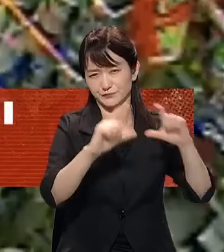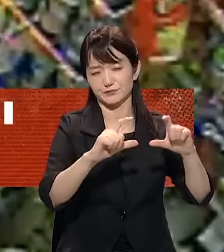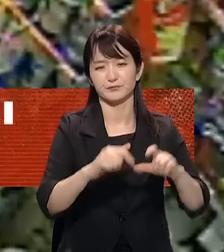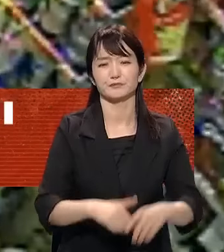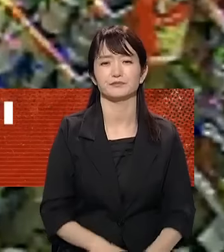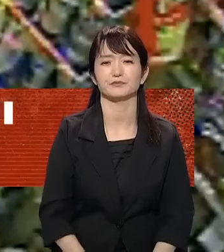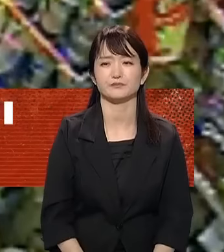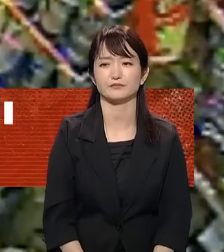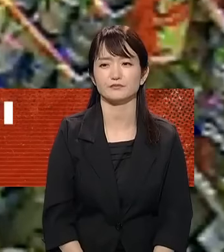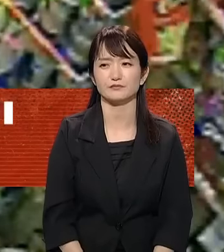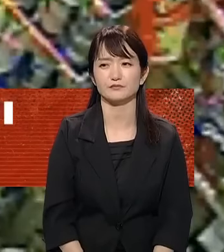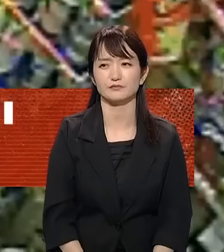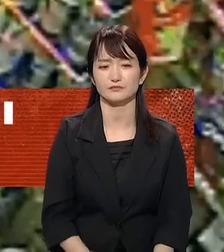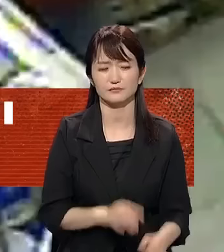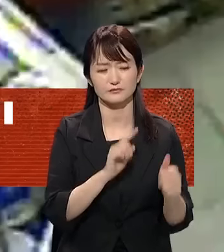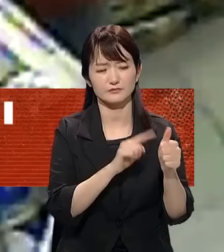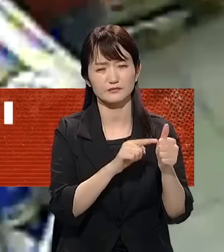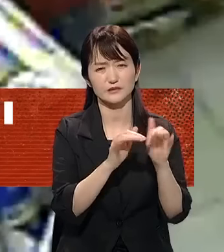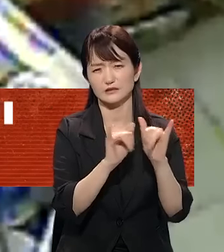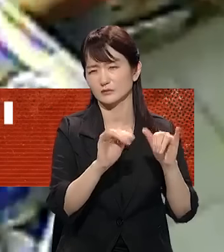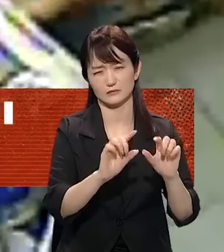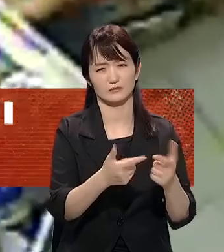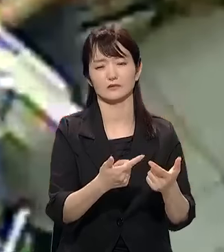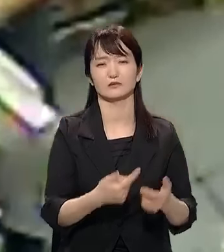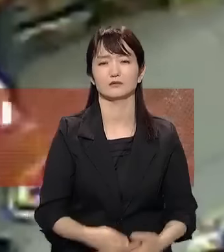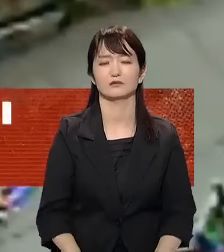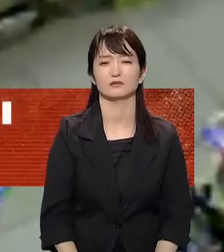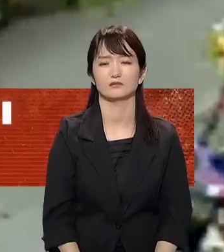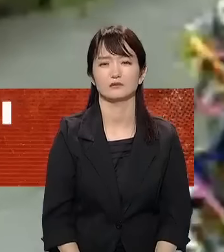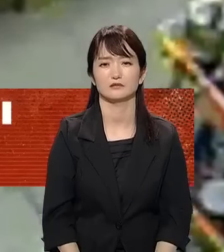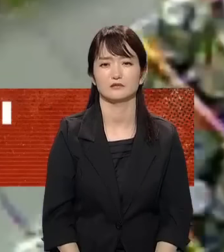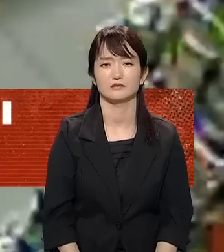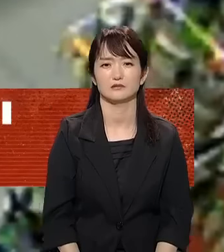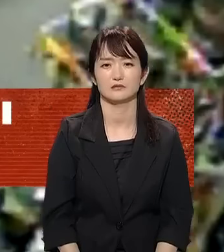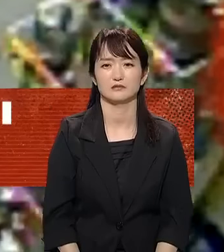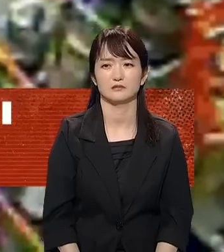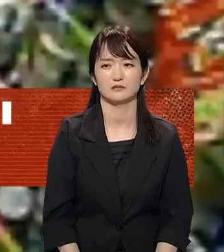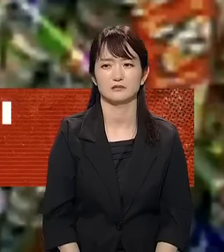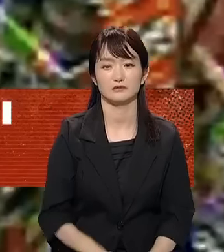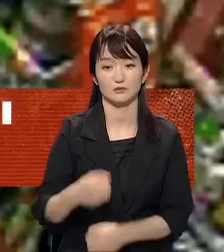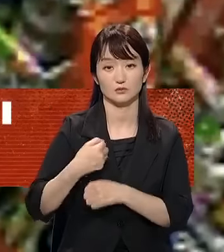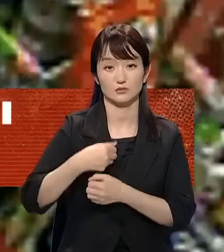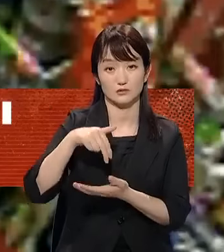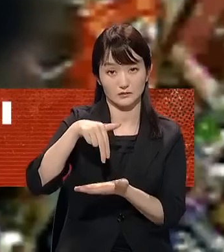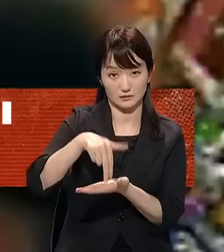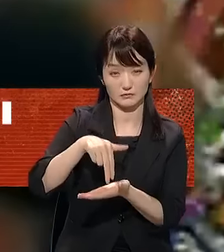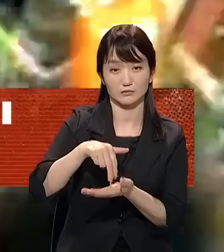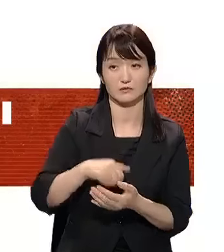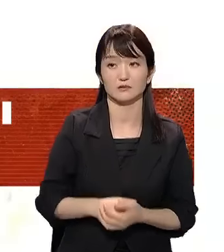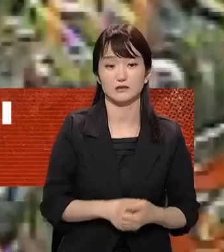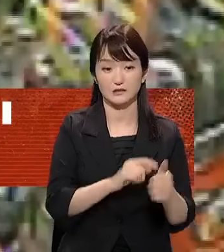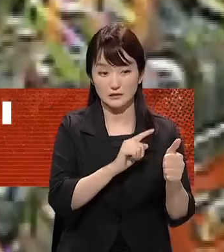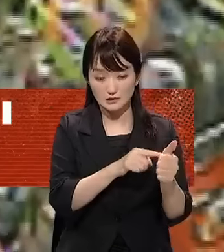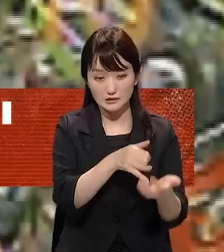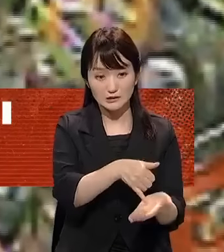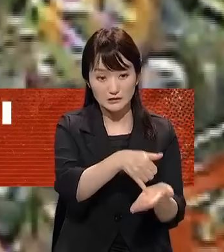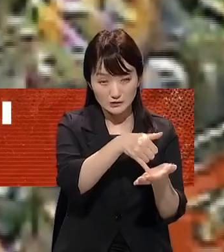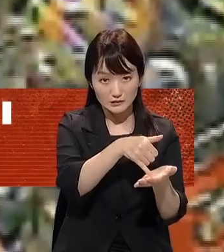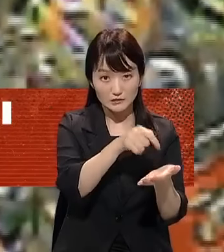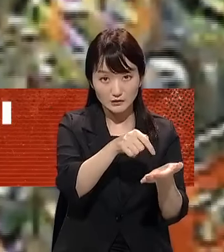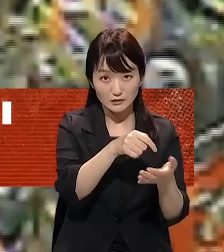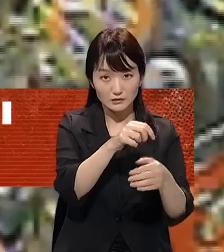교수님 진짜 저건 사람도 아닙니다 진짜 예 글쎄요 이제 군의 입장에서는 저런 그 인성을 가진 자가